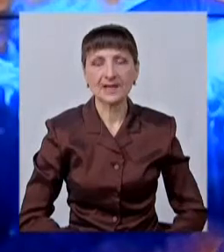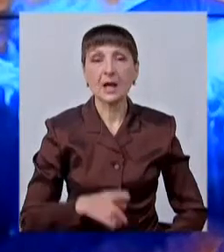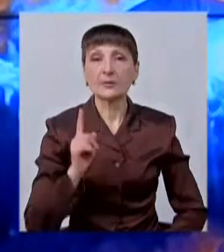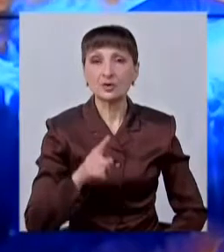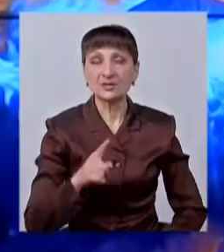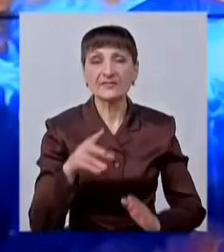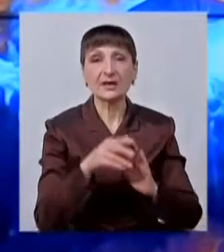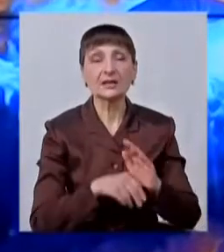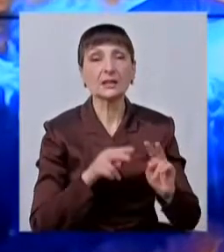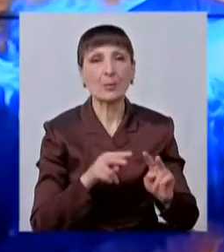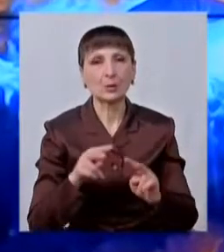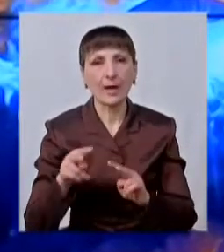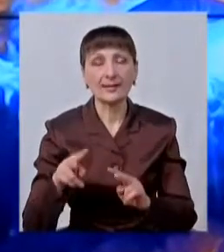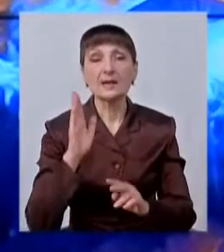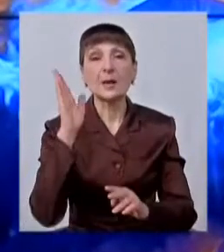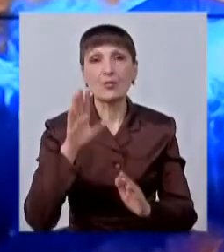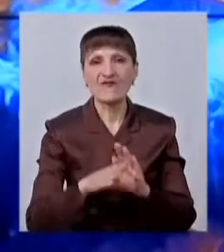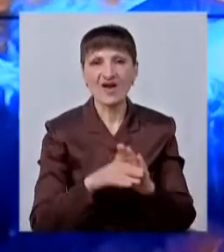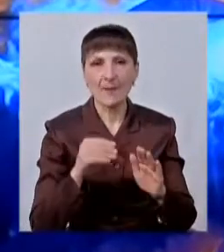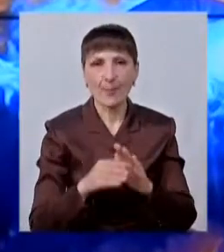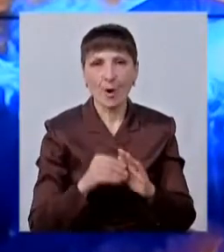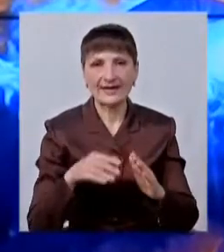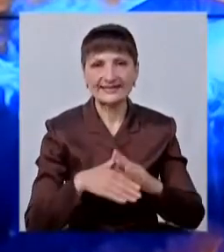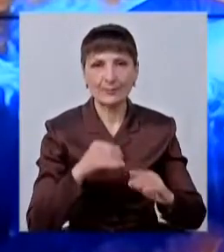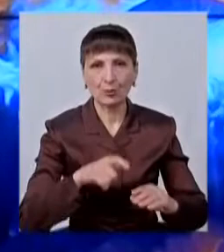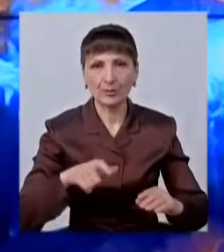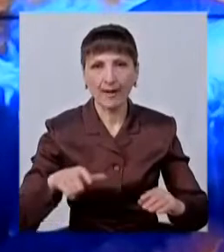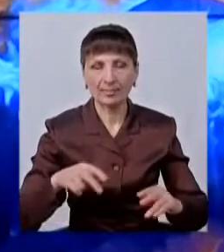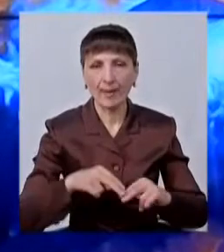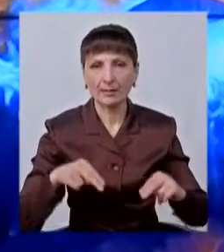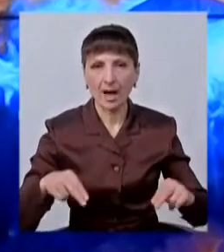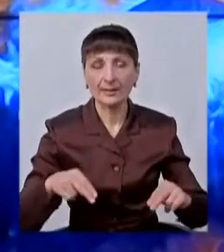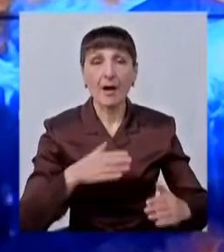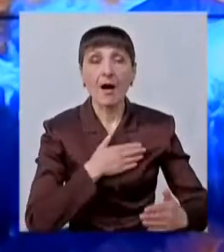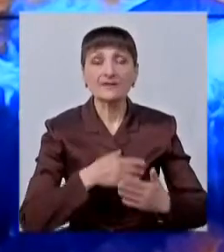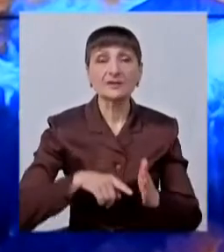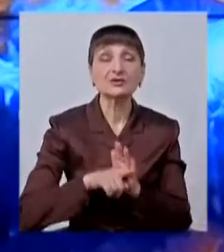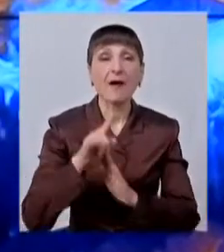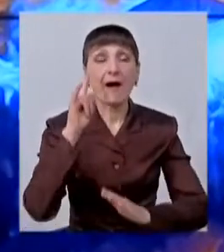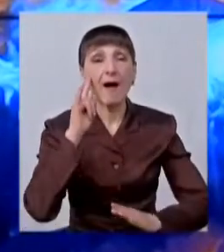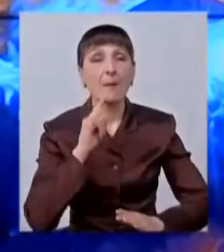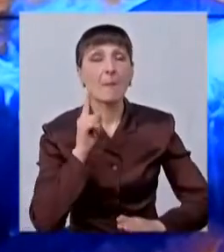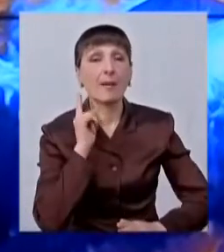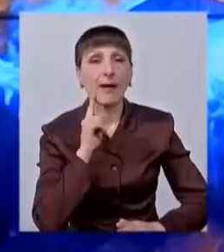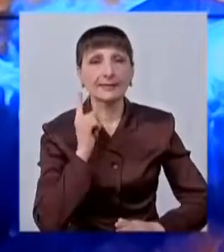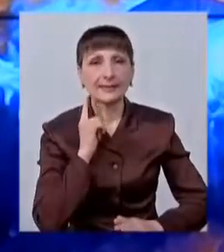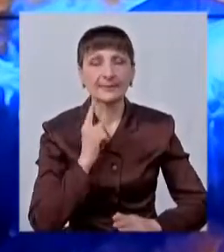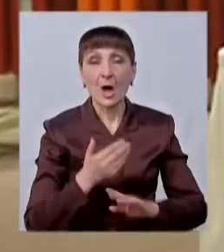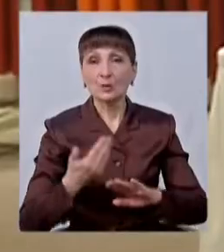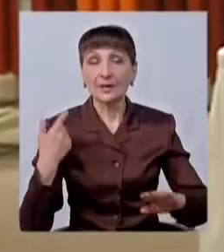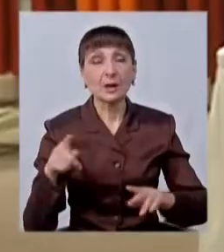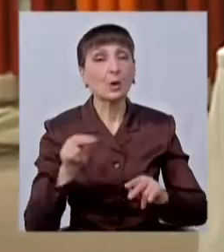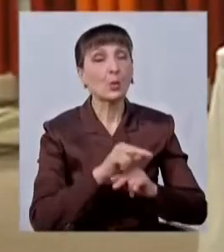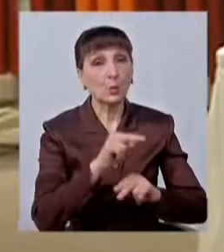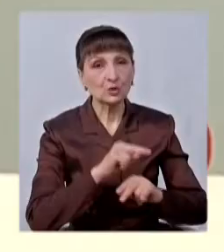Между тем, в ряды наблюдателей за предстоящими выборами депутатов в парламент активно вступают молодые казахстанцы. Но перед этим их